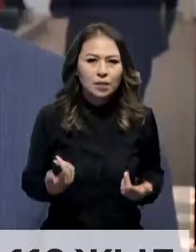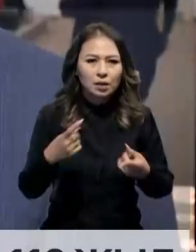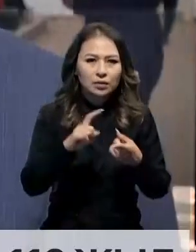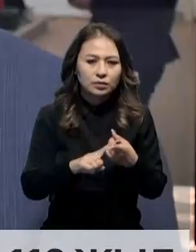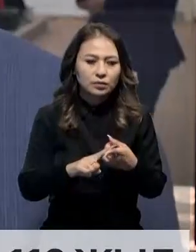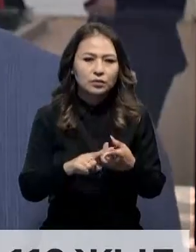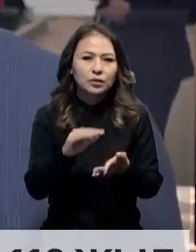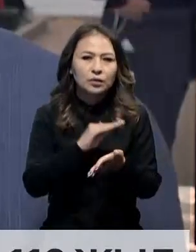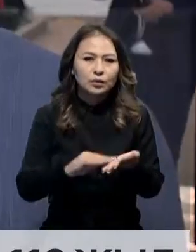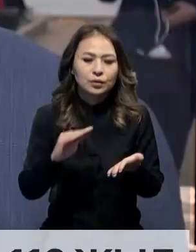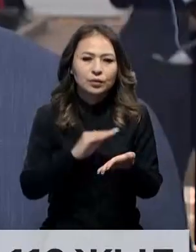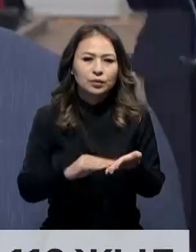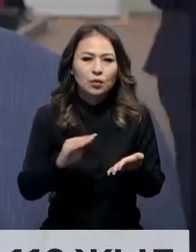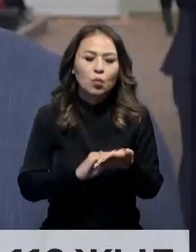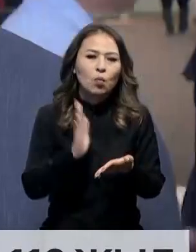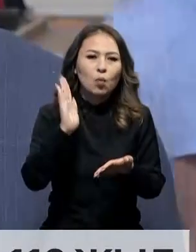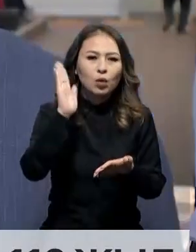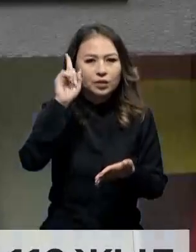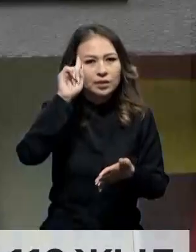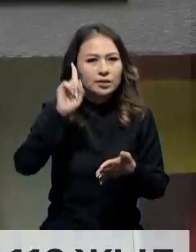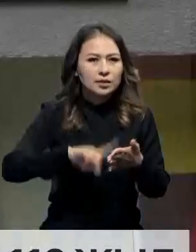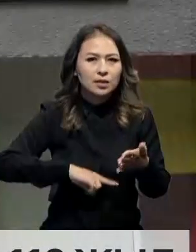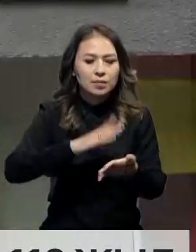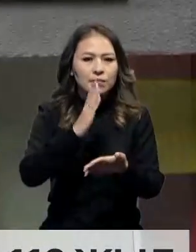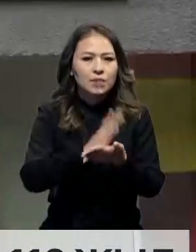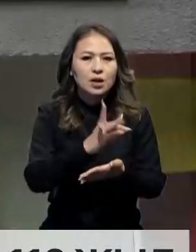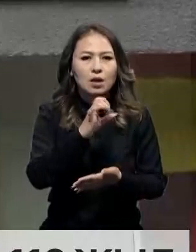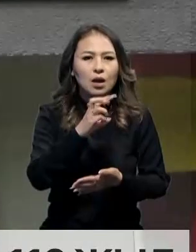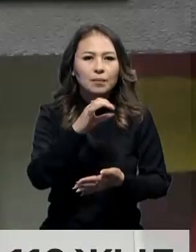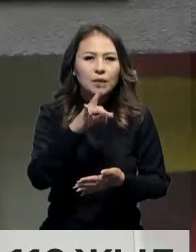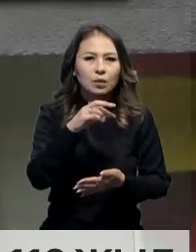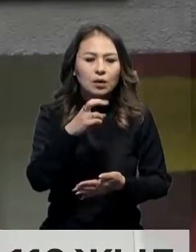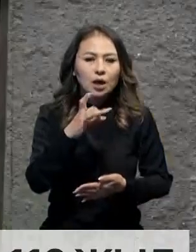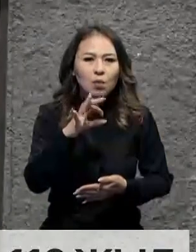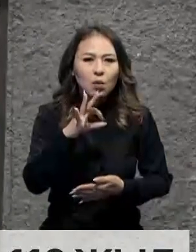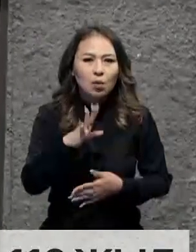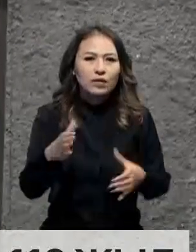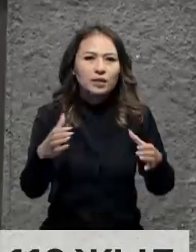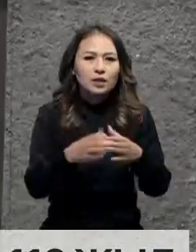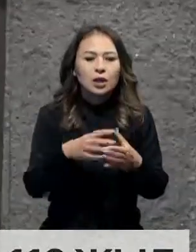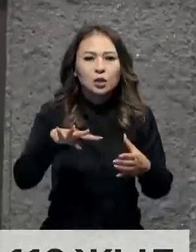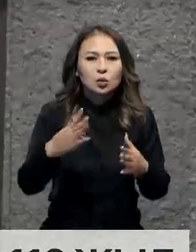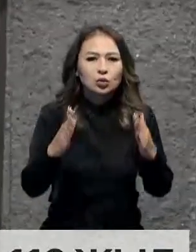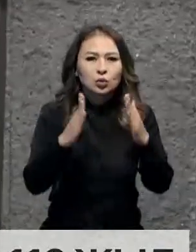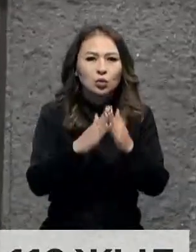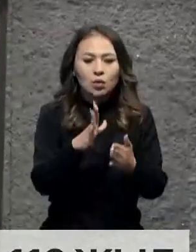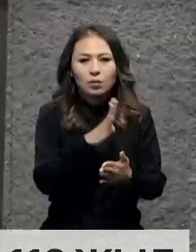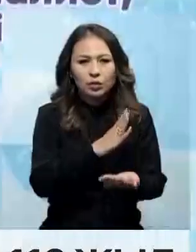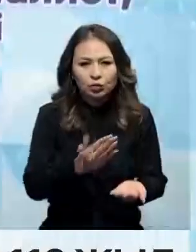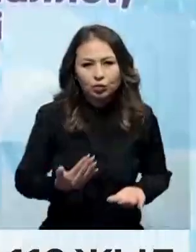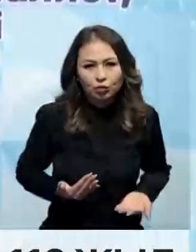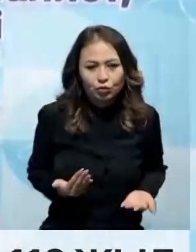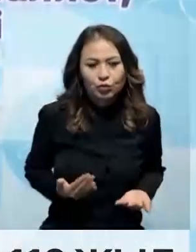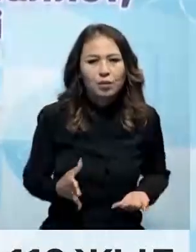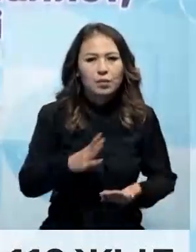кісінің шығармаларында бір болашаққа деген сенім бар. Рахметолла Райымқұлов Достық даңғылы 44-ші үйде тұрған. Бүгін сол үйдің